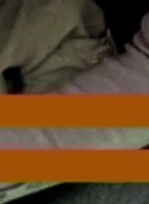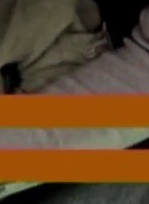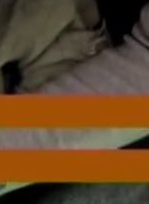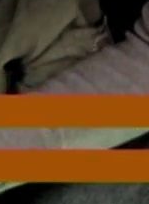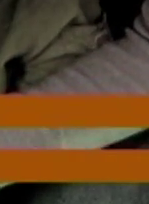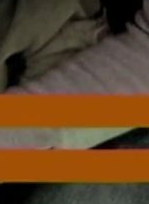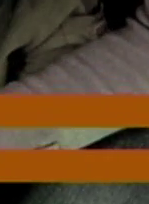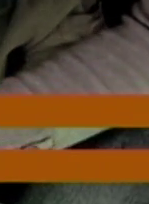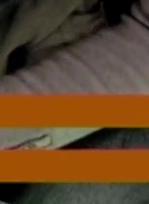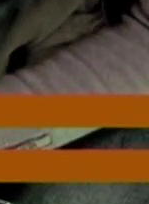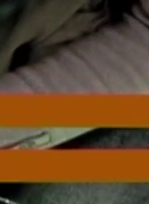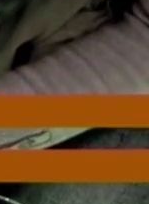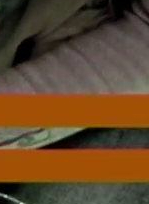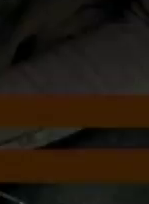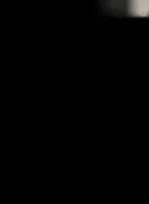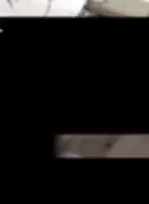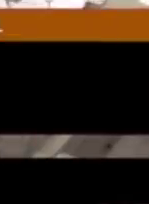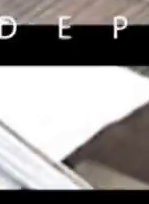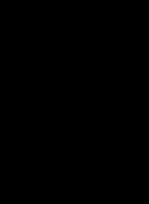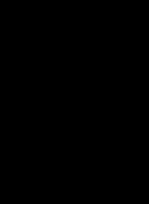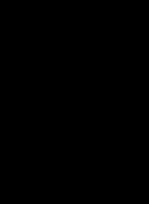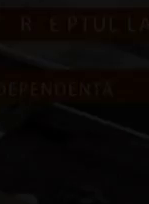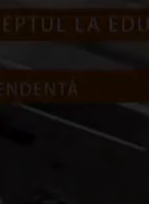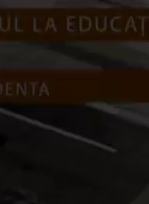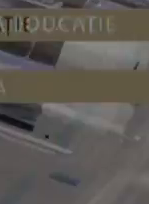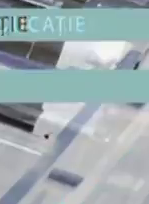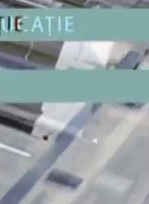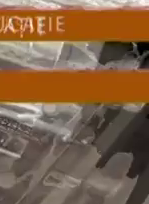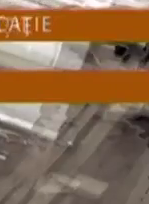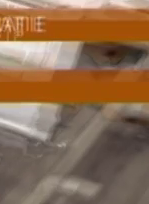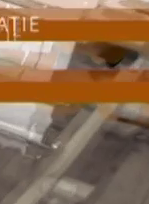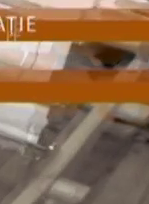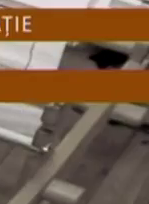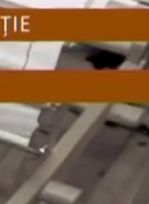egalitate de șanse, copiii cu dizabilități au dreptul să învețe în orice școală.